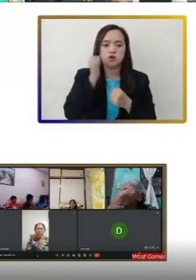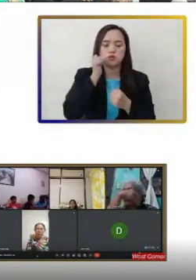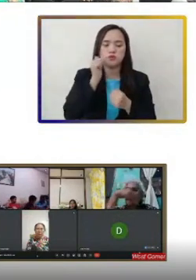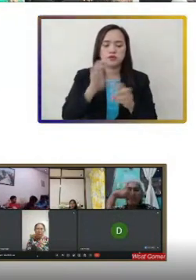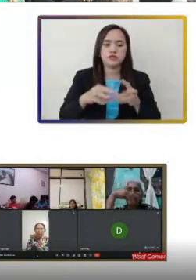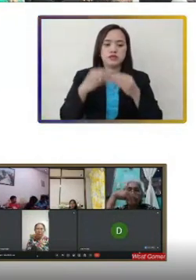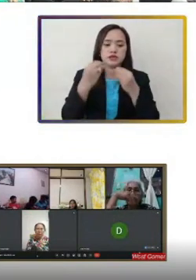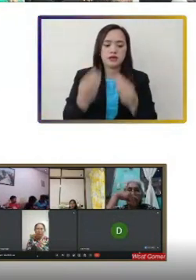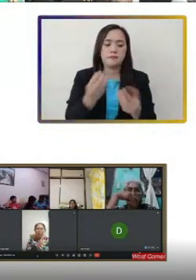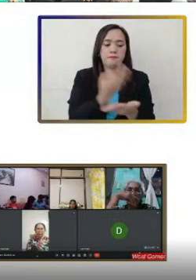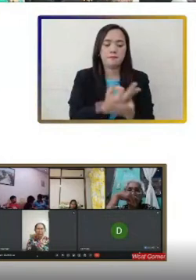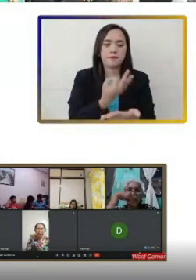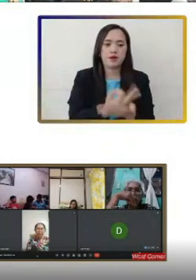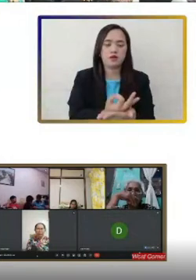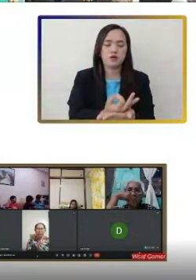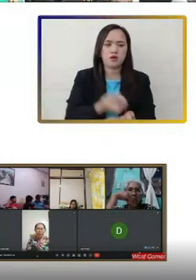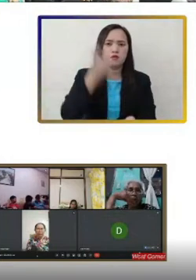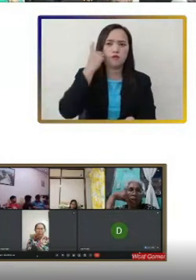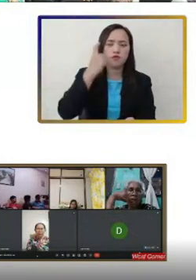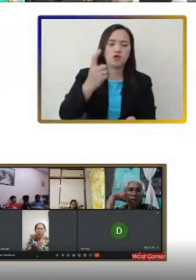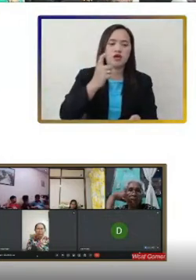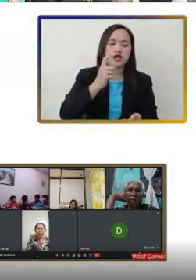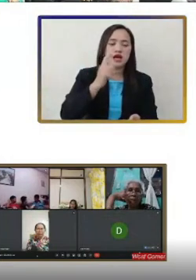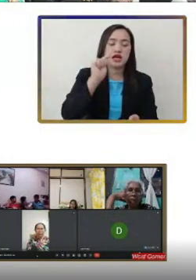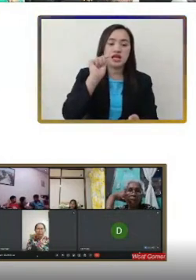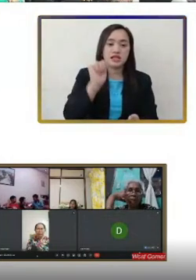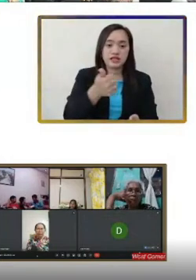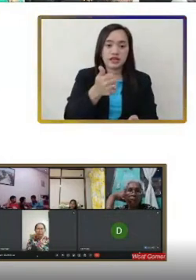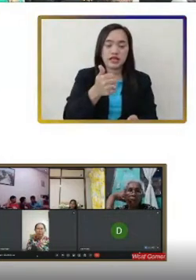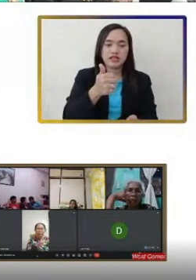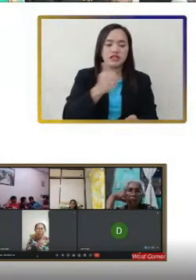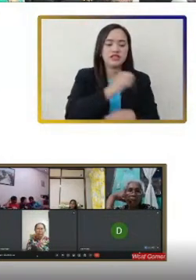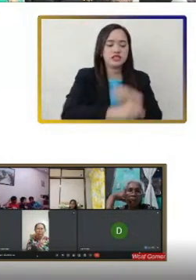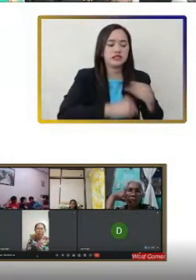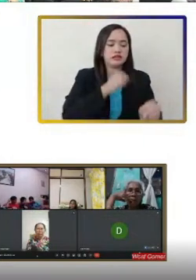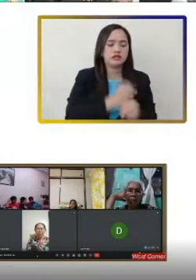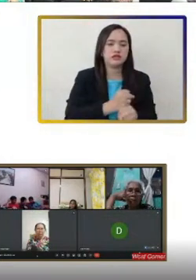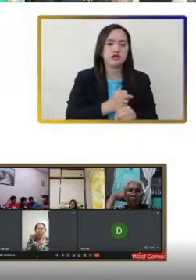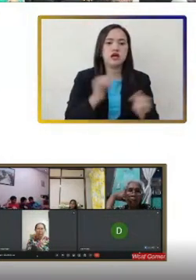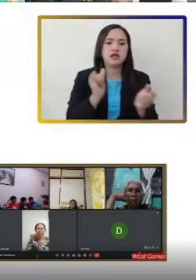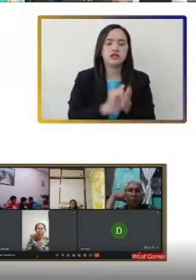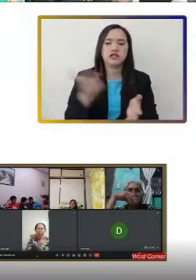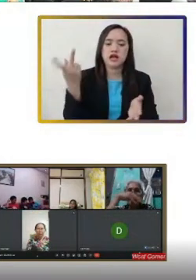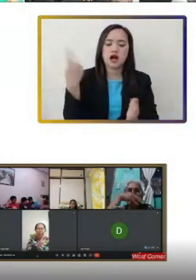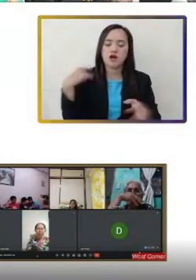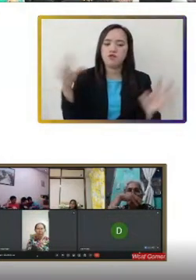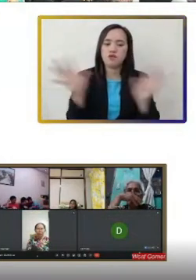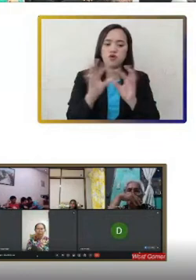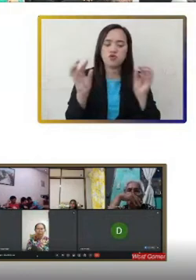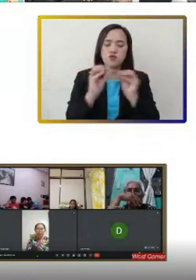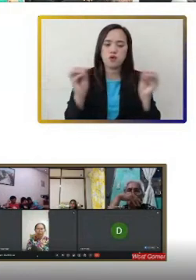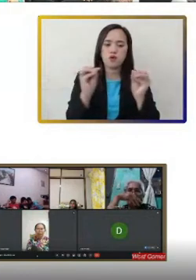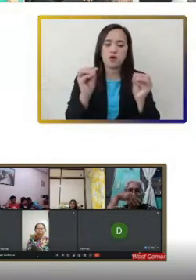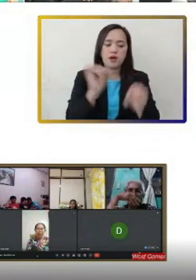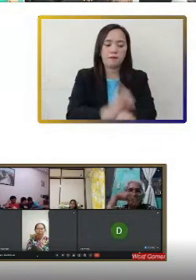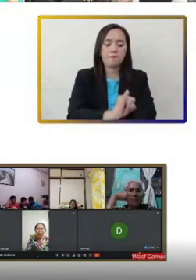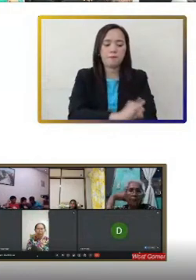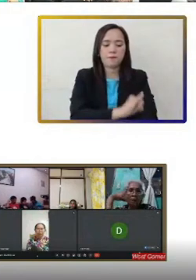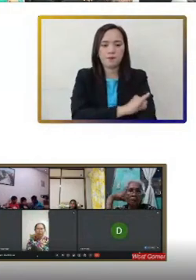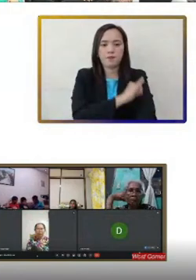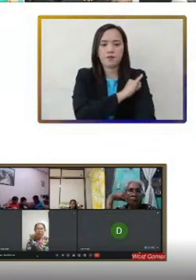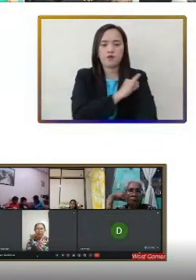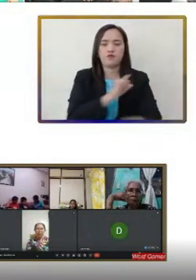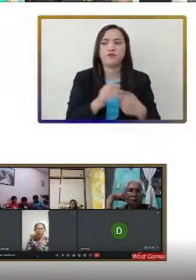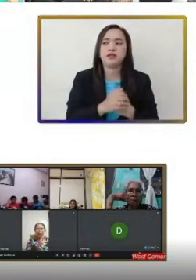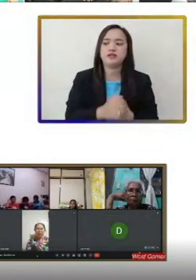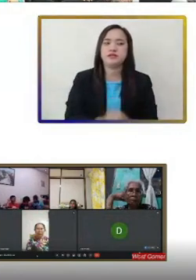10 years na walang nangyayari. So, hindi po ako naniniwala doon. Hasabayin nila, kasi mahirap ang lugar na ito. Wala hong